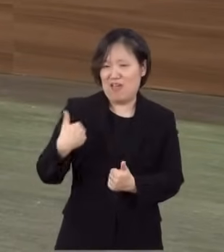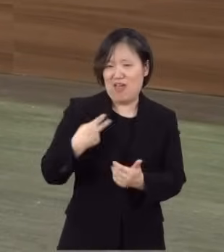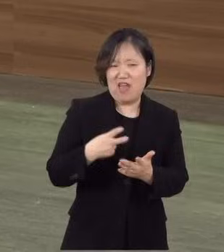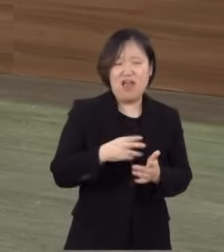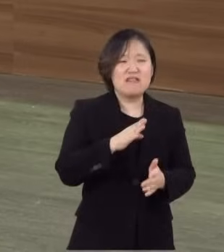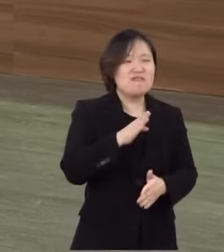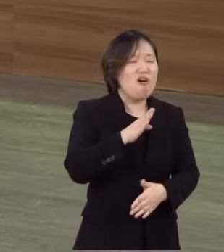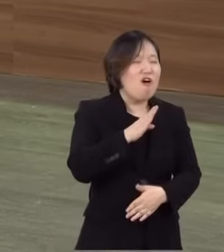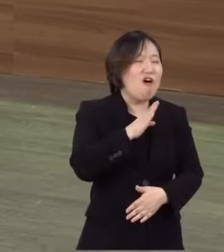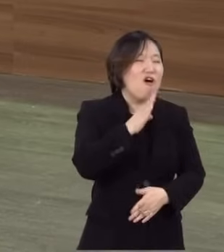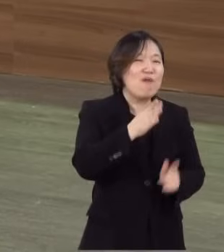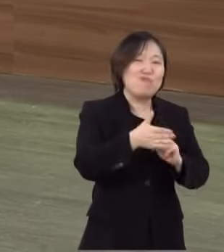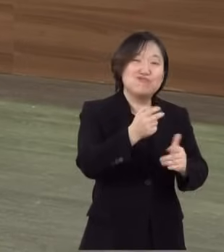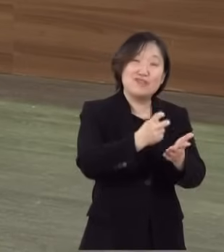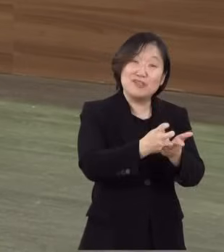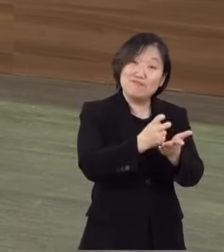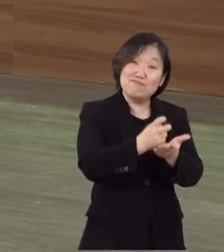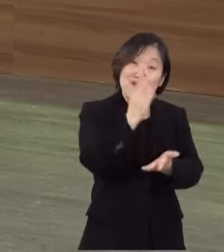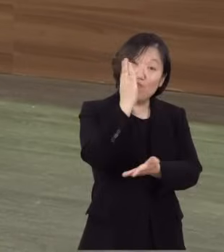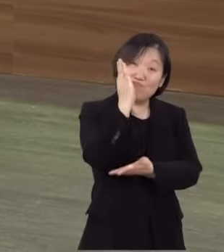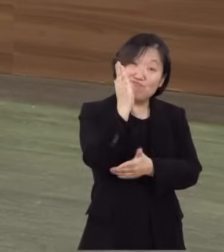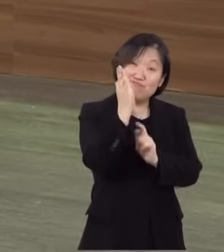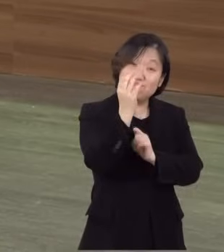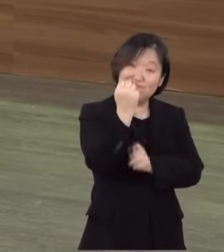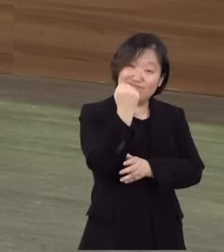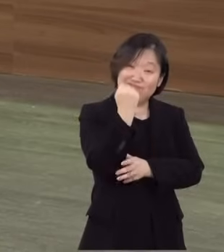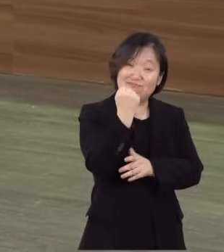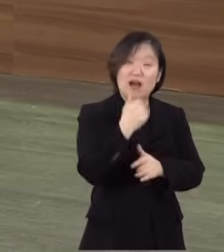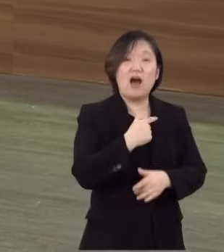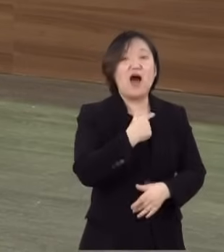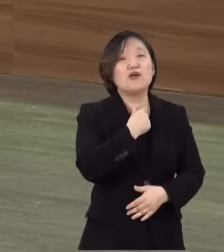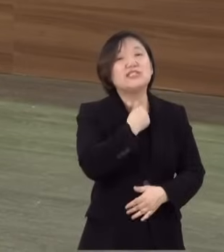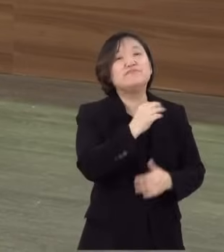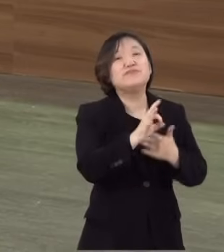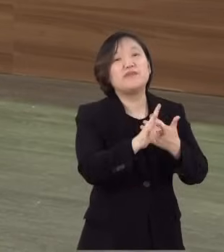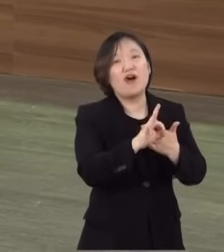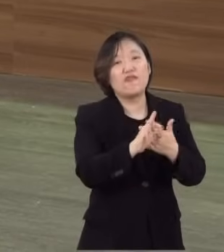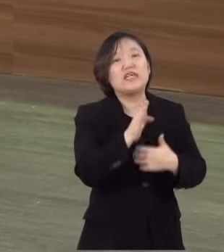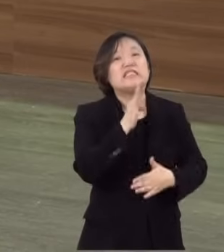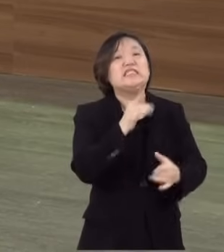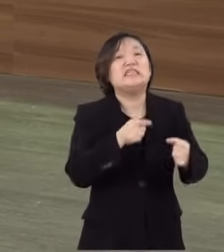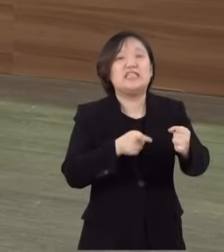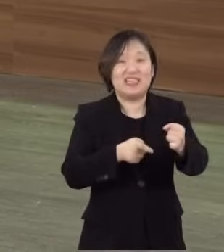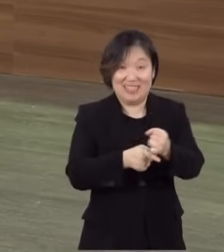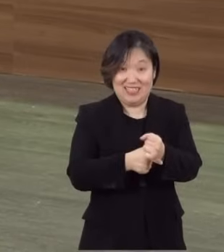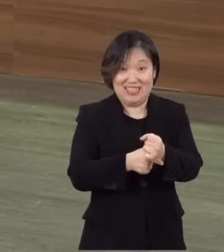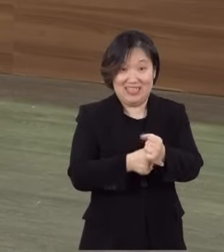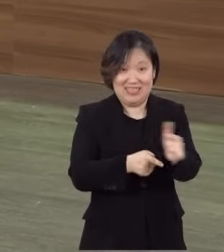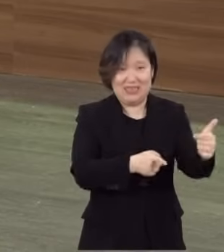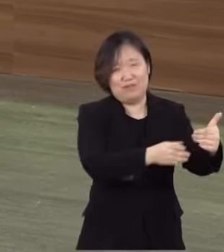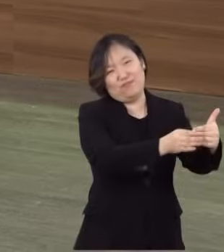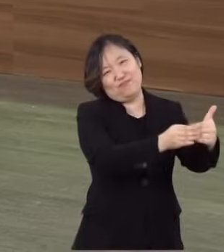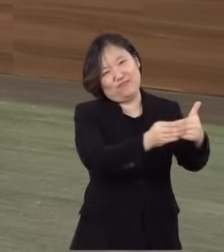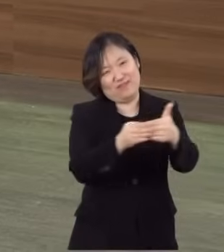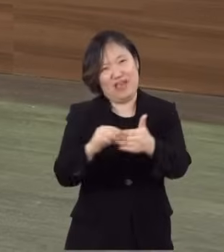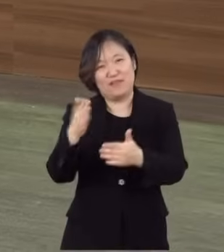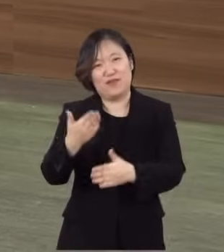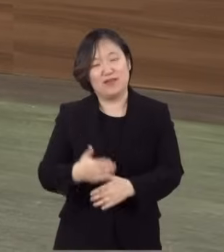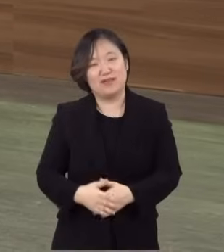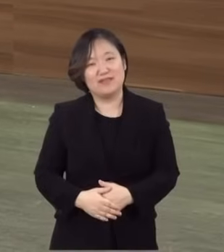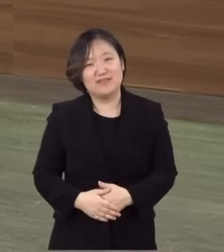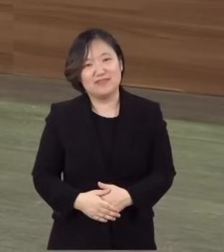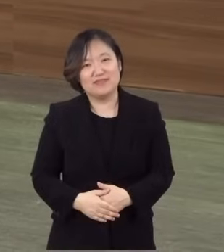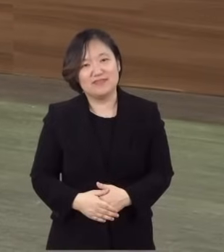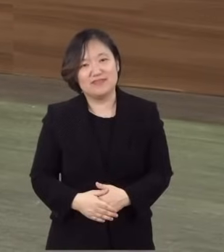법으로서 중생을 구제하는 걸 원칙으로 삼아야 된다라고 부처님께서 간곡하게